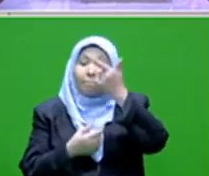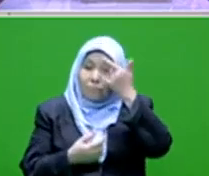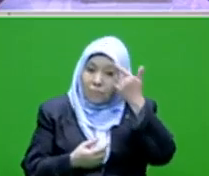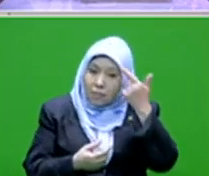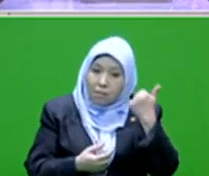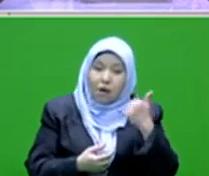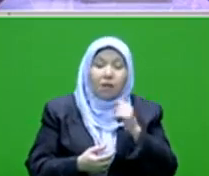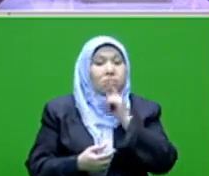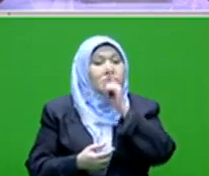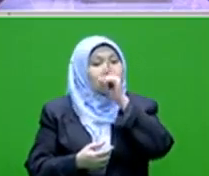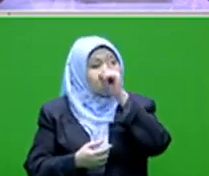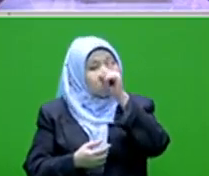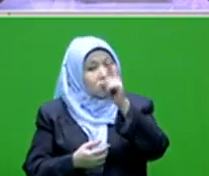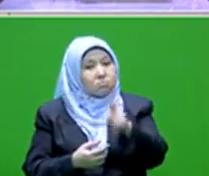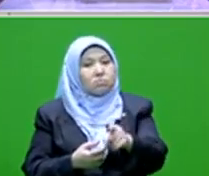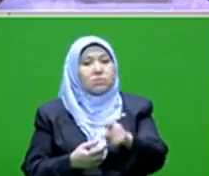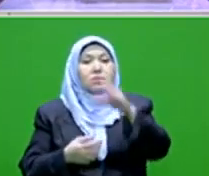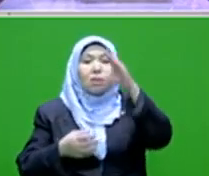من